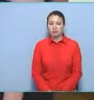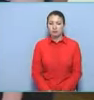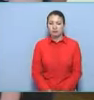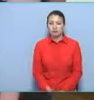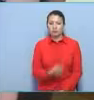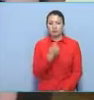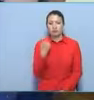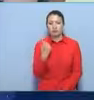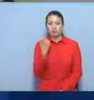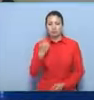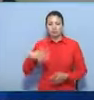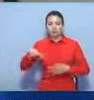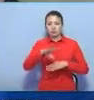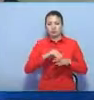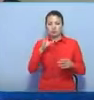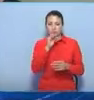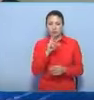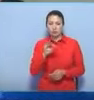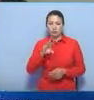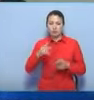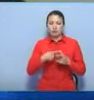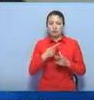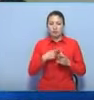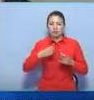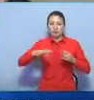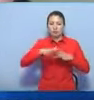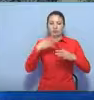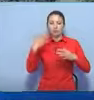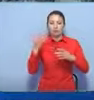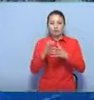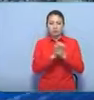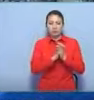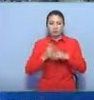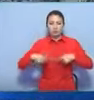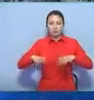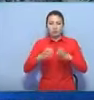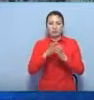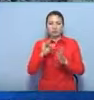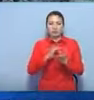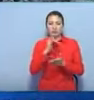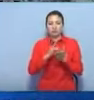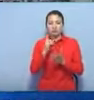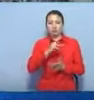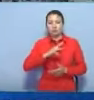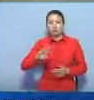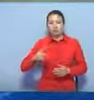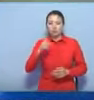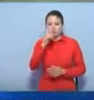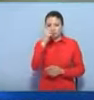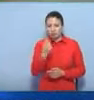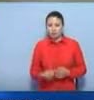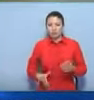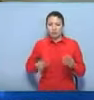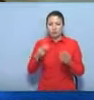Бірлік бар жерде тірлік бар. Академик Абдымұса Қуатбеков атындағы халықтар достығы университетінің ұжымы арыстықтарға 1 миллион теңге көлемінде бір күндік